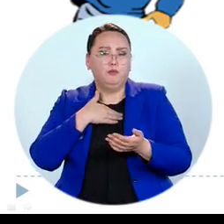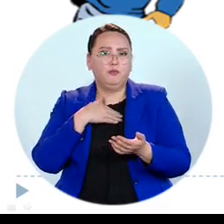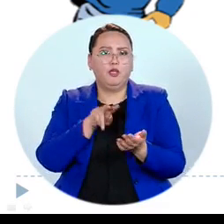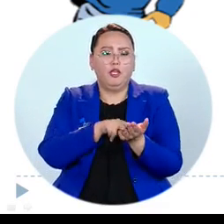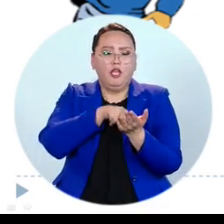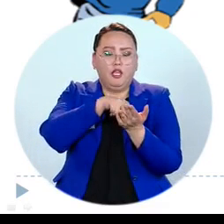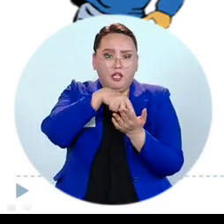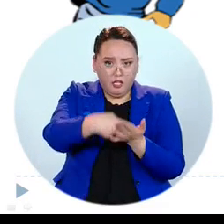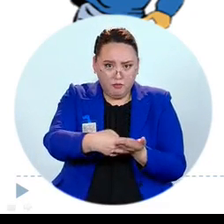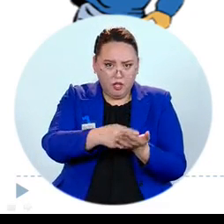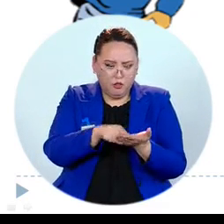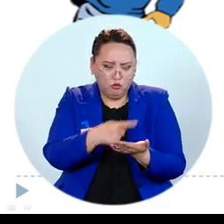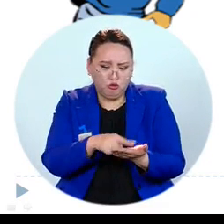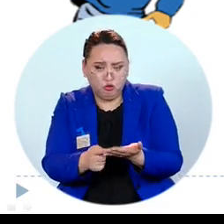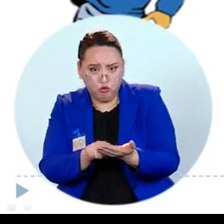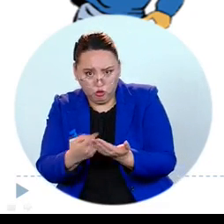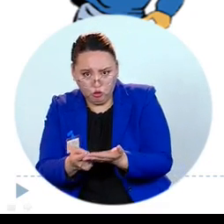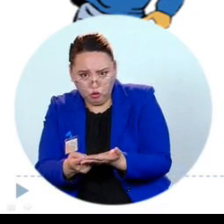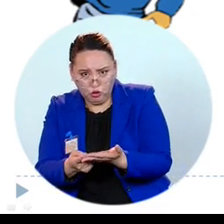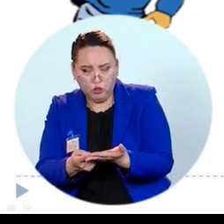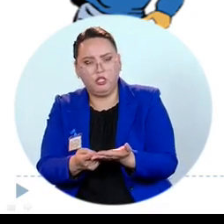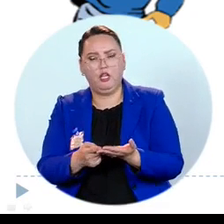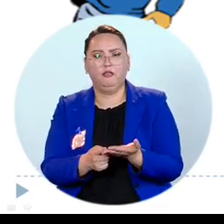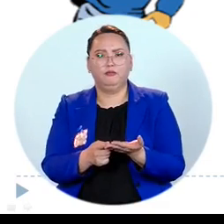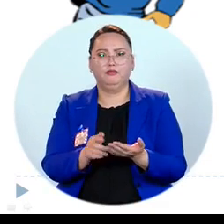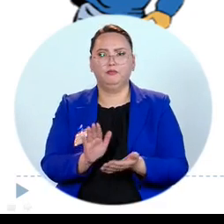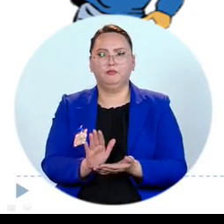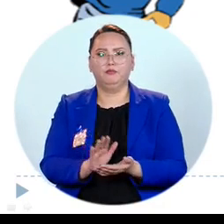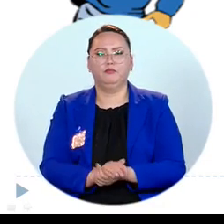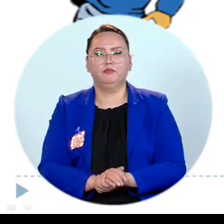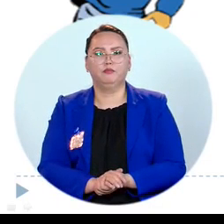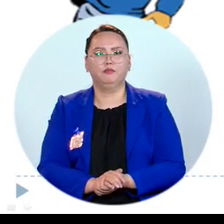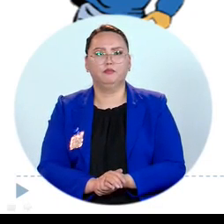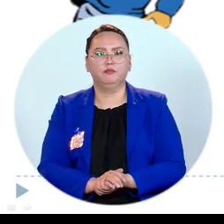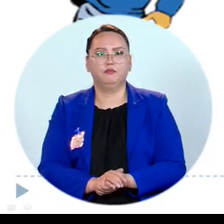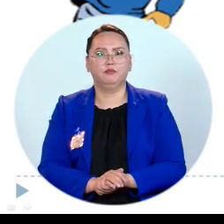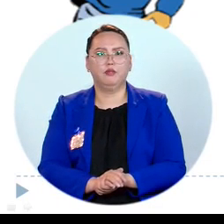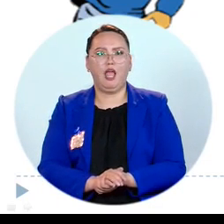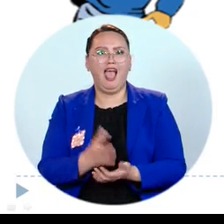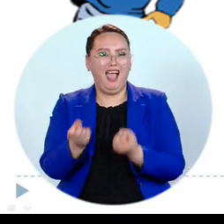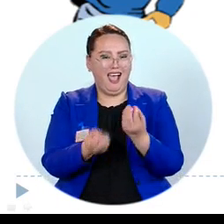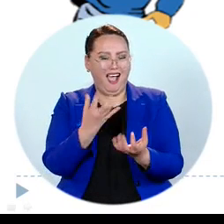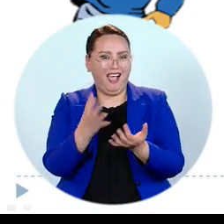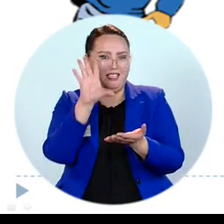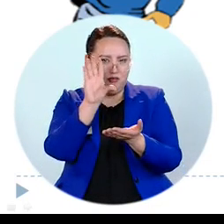སྐུལ ཁས ལེད ཁས སུལ ཏུག འགས ཁས སུལ ཁས སྱུར